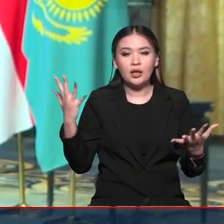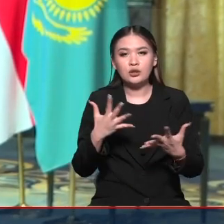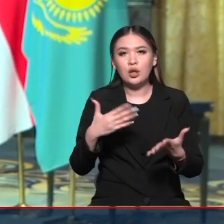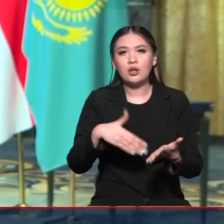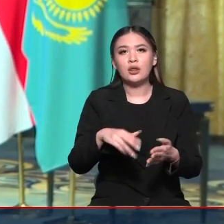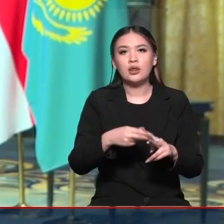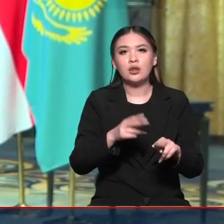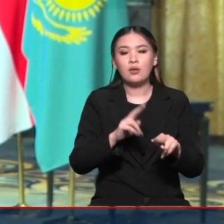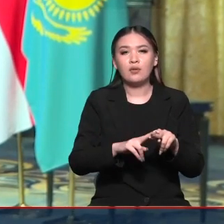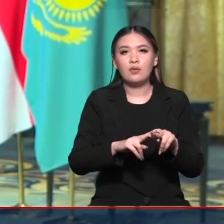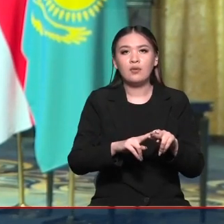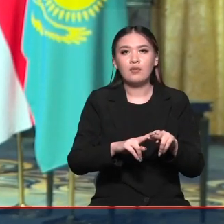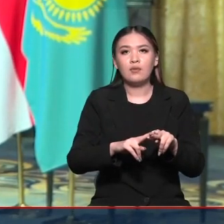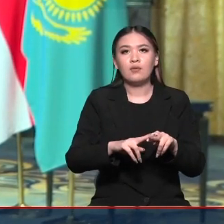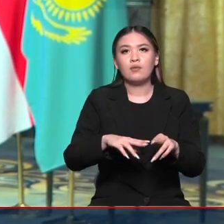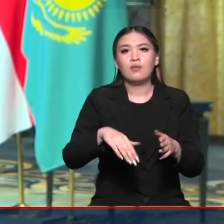товары. И они видят